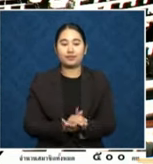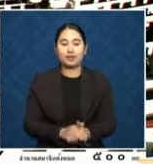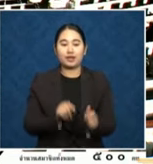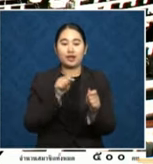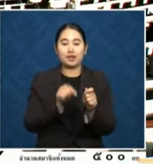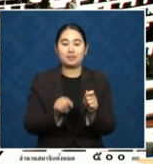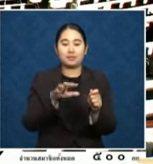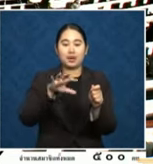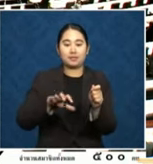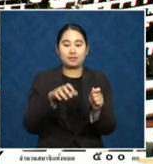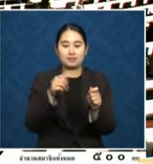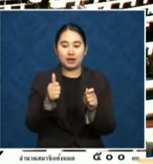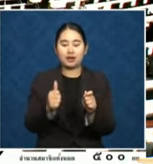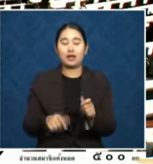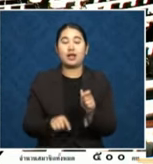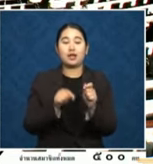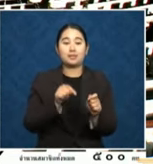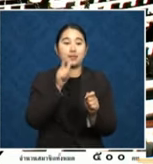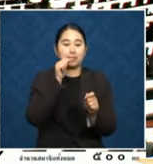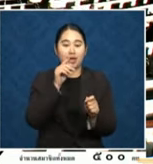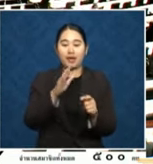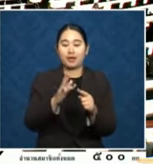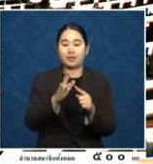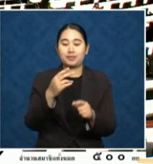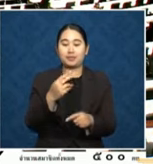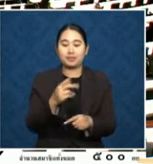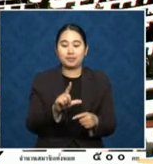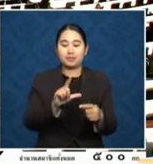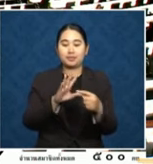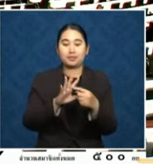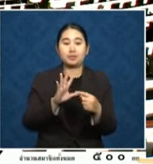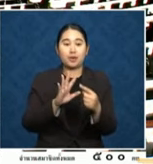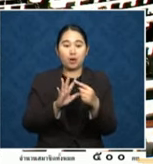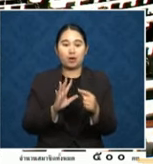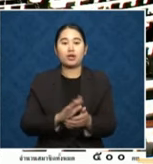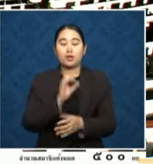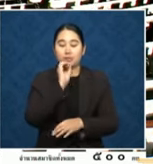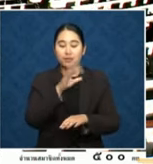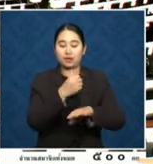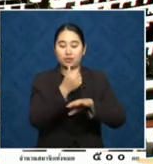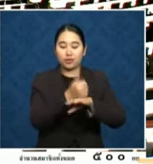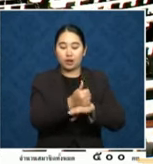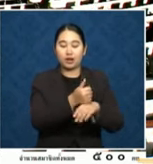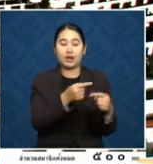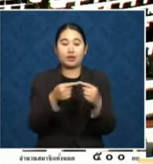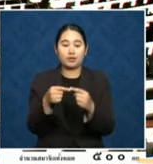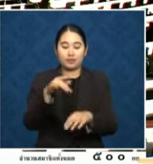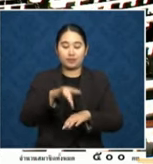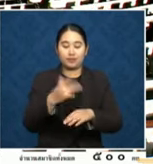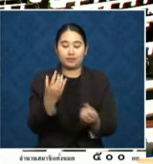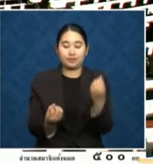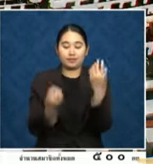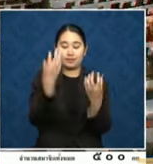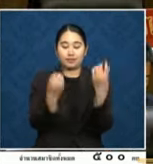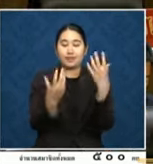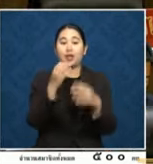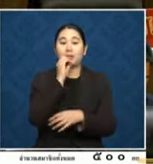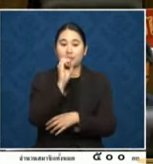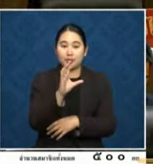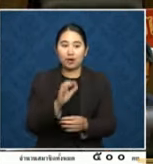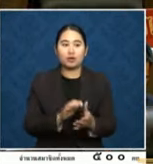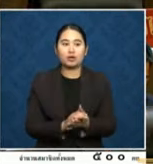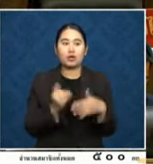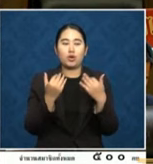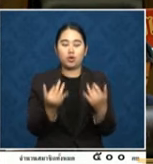อำเภอแม่เมาะอำเภอแม่ทะครับขอหารือผ่านท่านประธานไปยังรัฐมนตรีว่าการกระทรวงทรัพยากรธรรมชาติและสิ่งแวดล้อมครับก